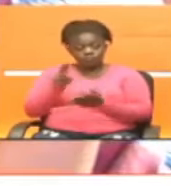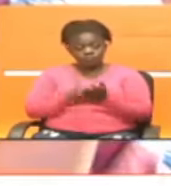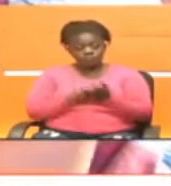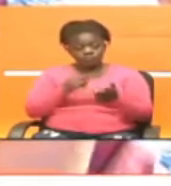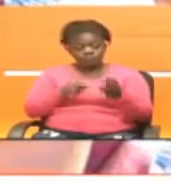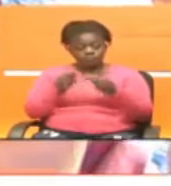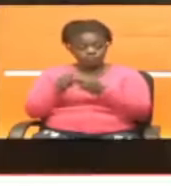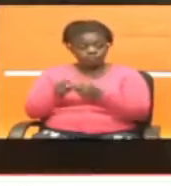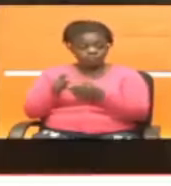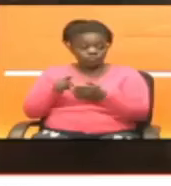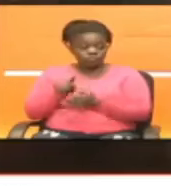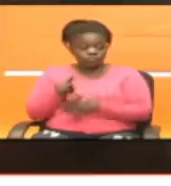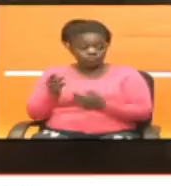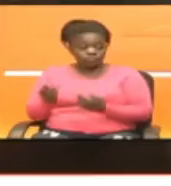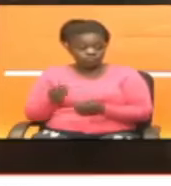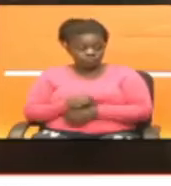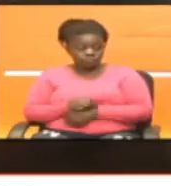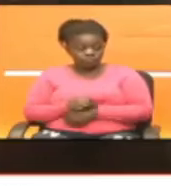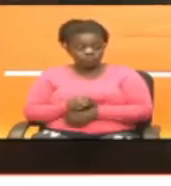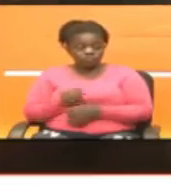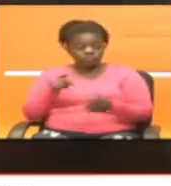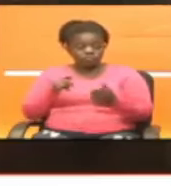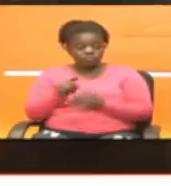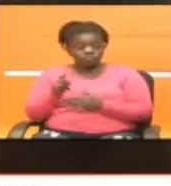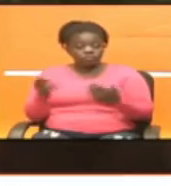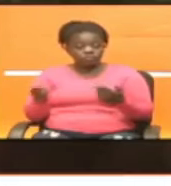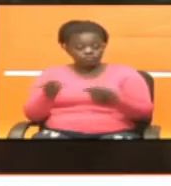lye yasasulwa. Ngambe yakisasula n'akolaki